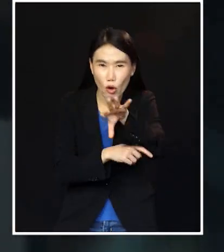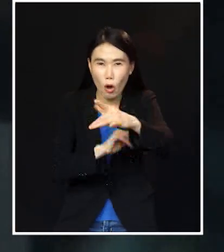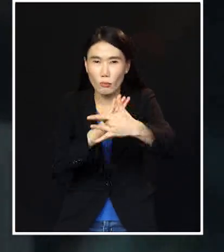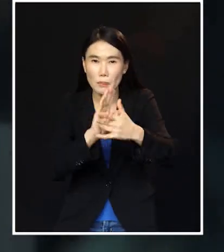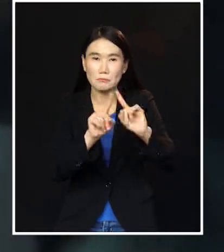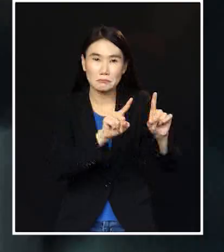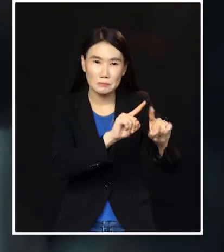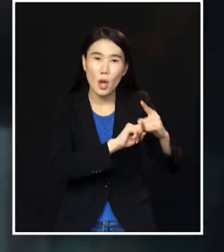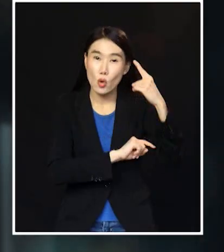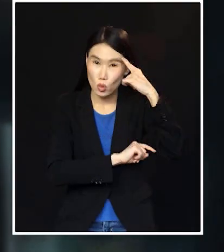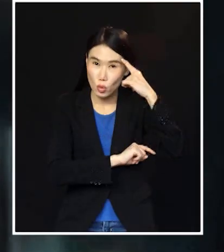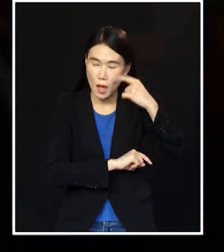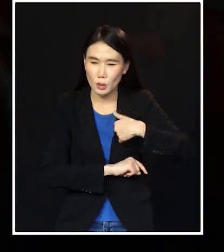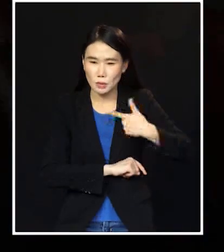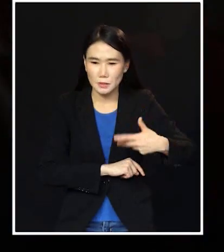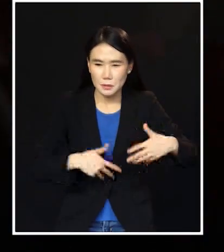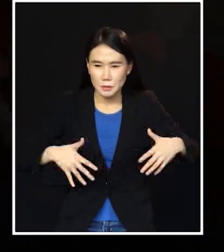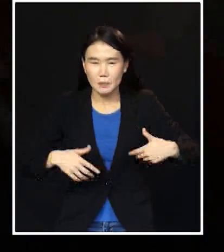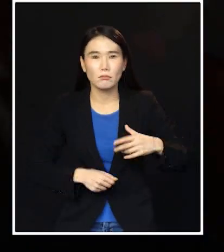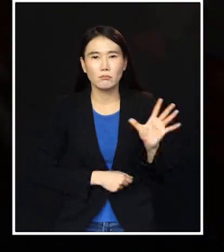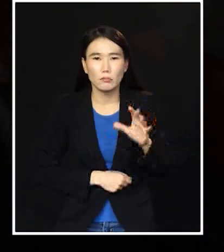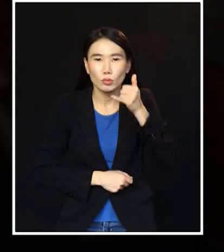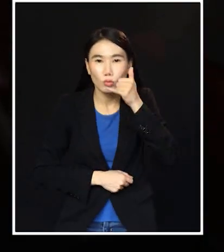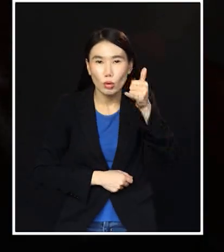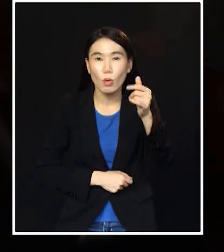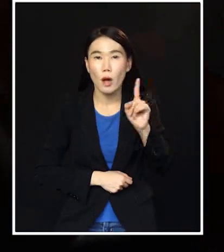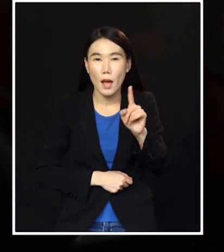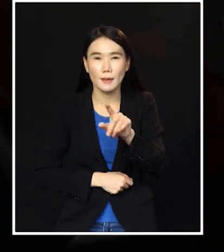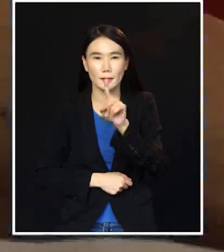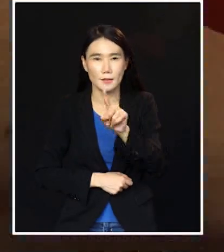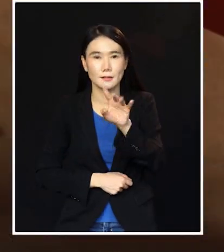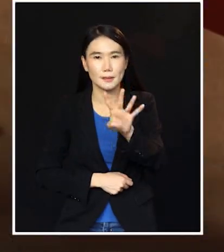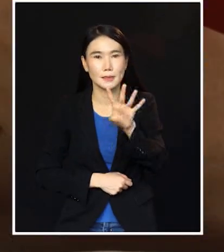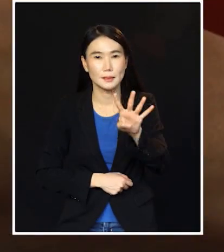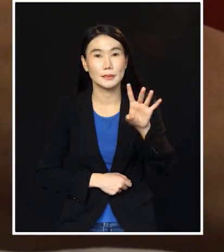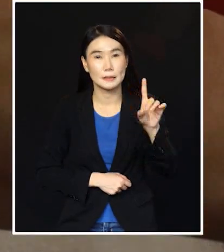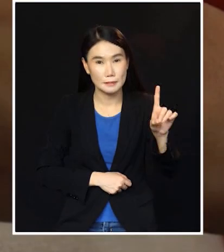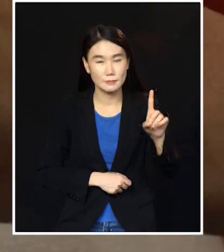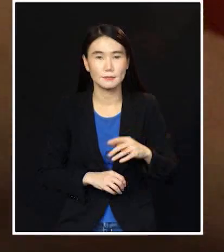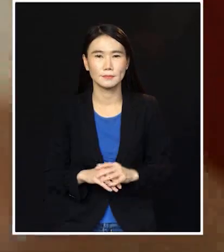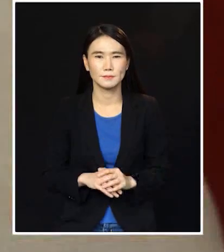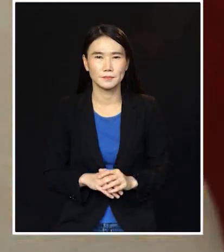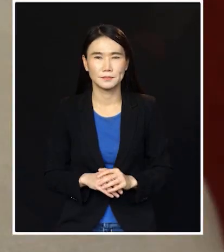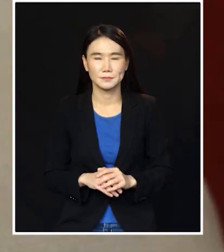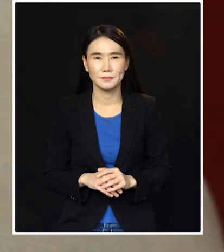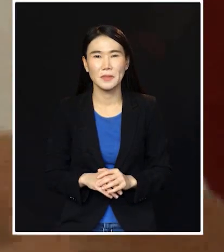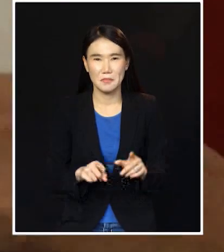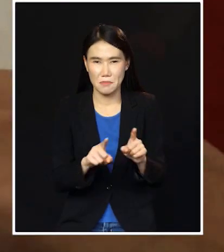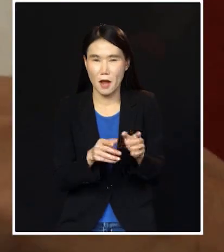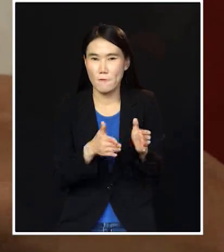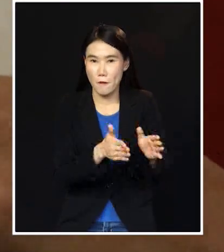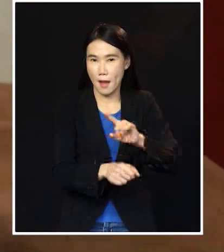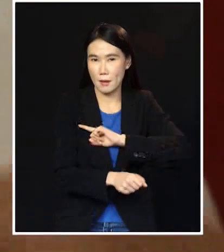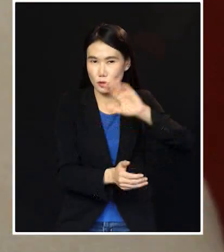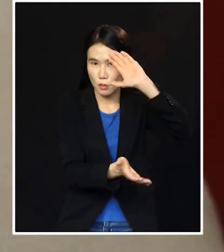ลยีทางไซเบอร์โดนหลอกลวงรู้แล้วอย่าเพิ่งตื่นตระหนกรีบโทรไปแจ้ง1441